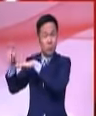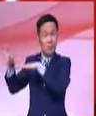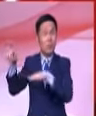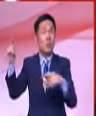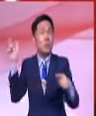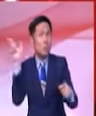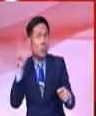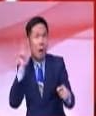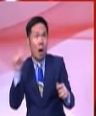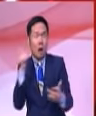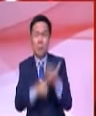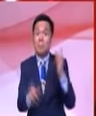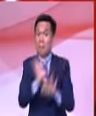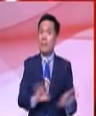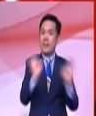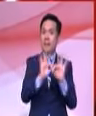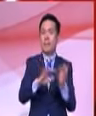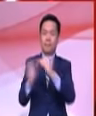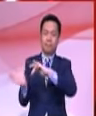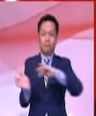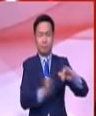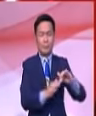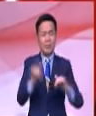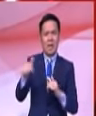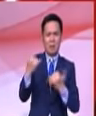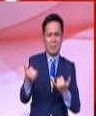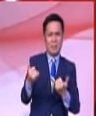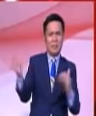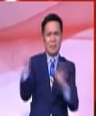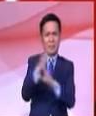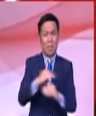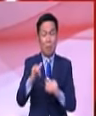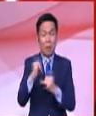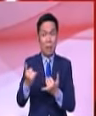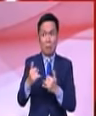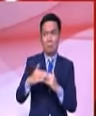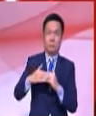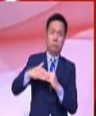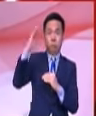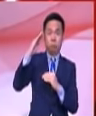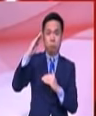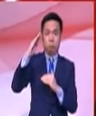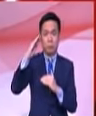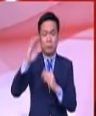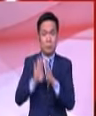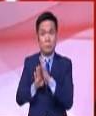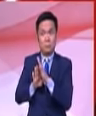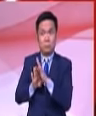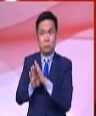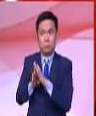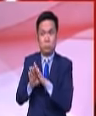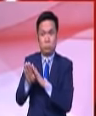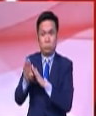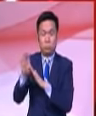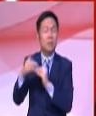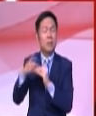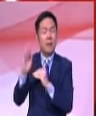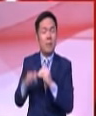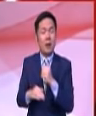Semakin berkurangan daerah berstatus hijau di negeri ini, selain kes jangkitan harian COVID-19 terus mencatat